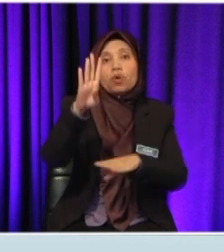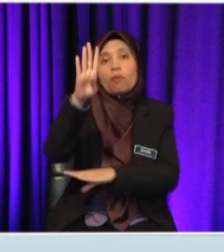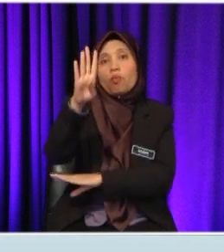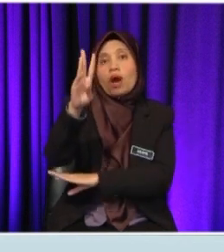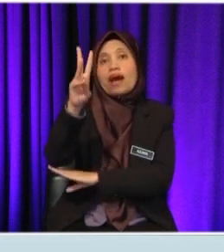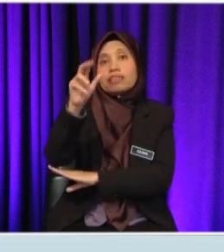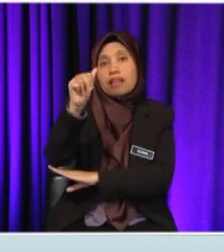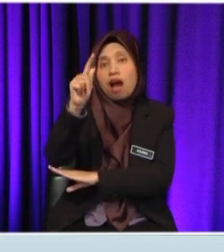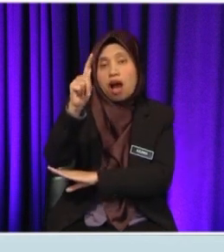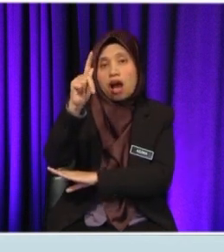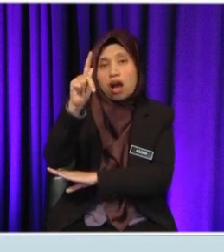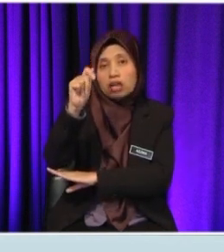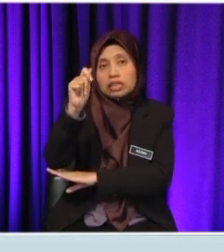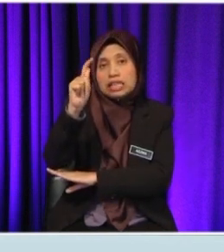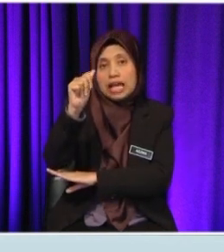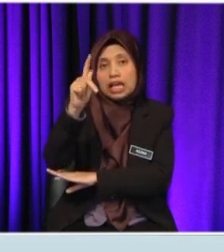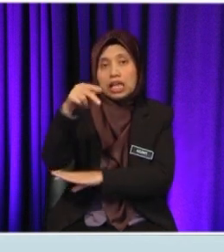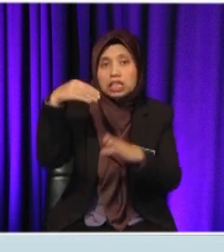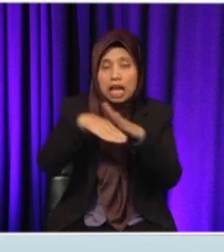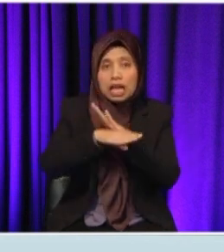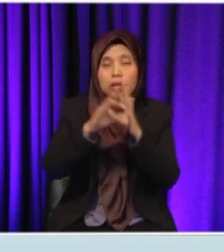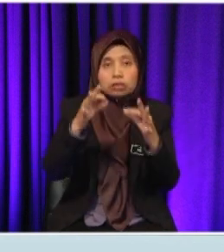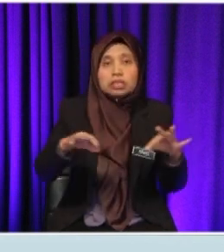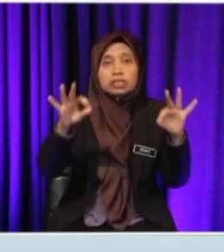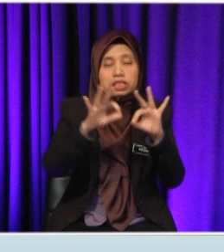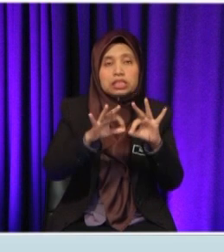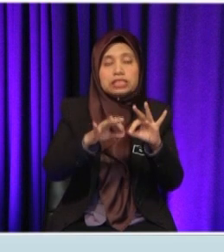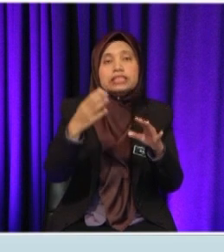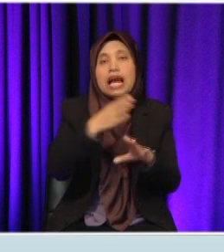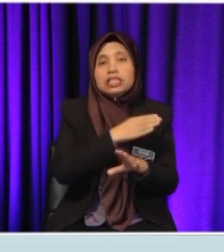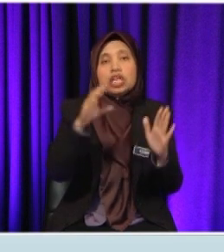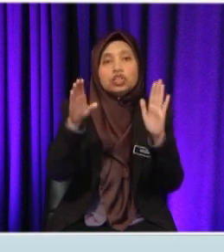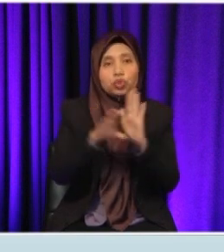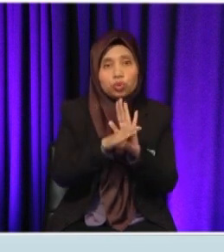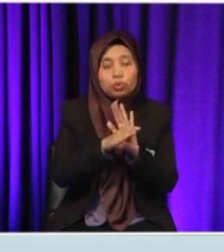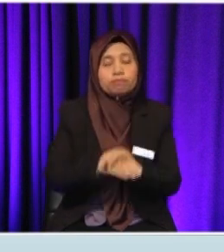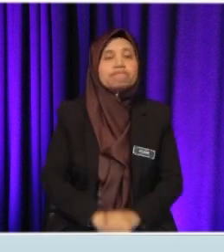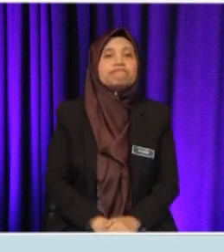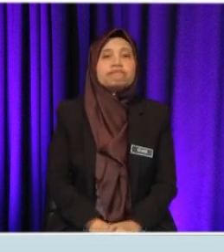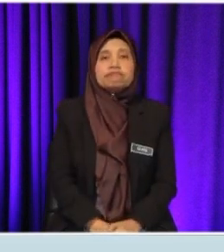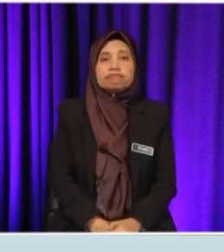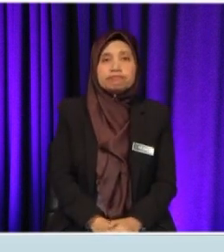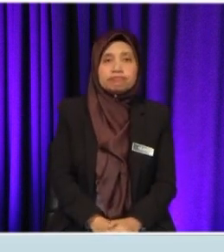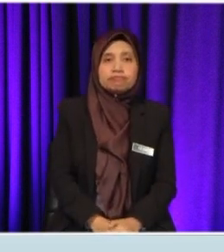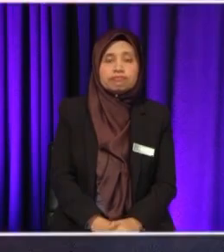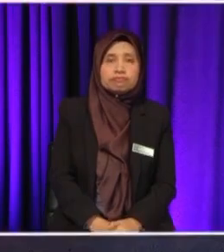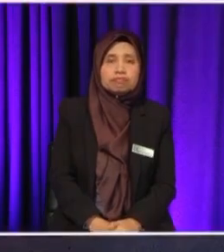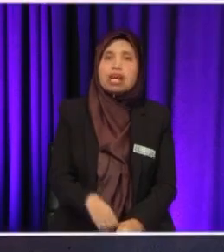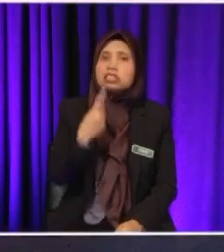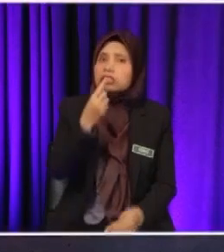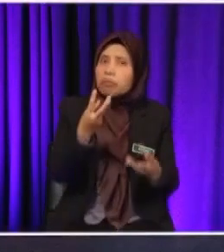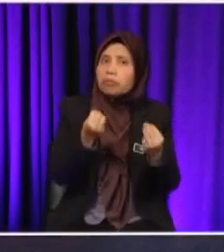watak dalam cerpen berserta dengan contoh. Okey. Ada siapa nak